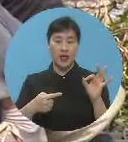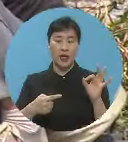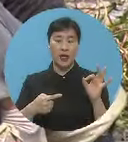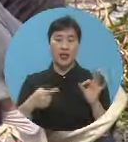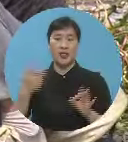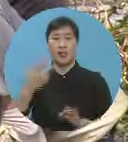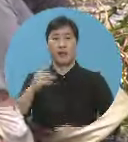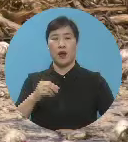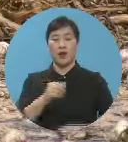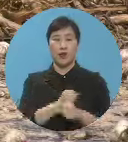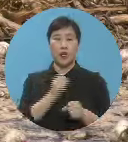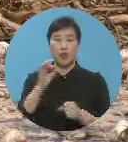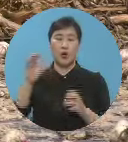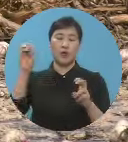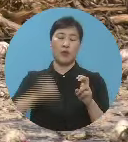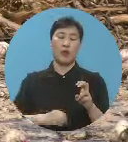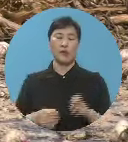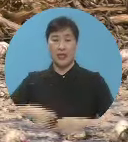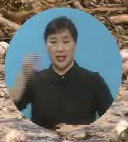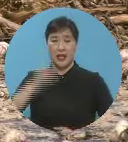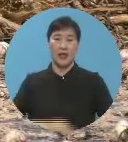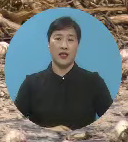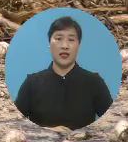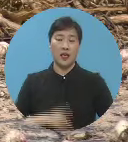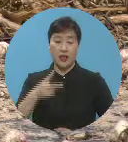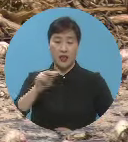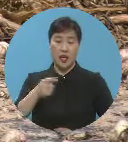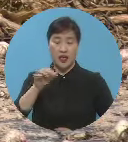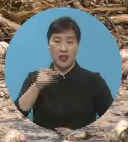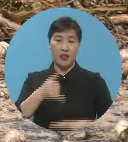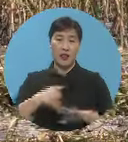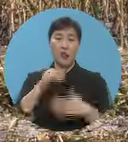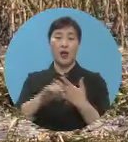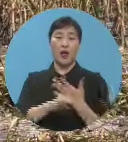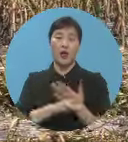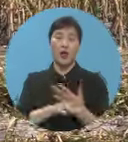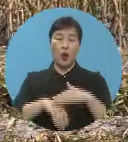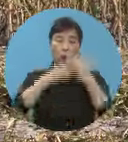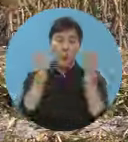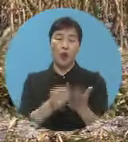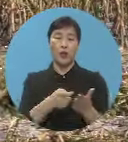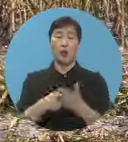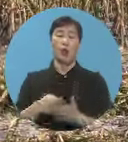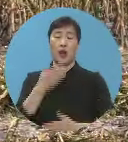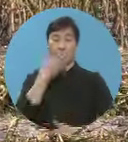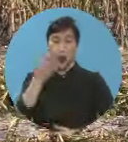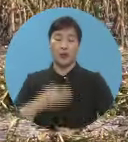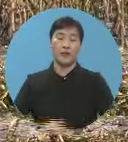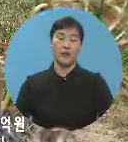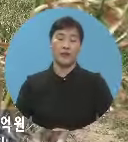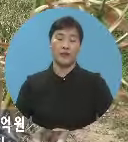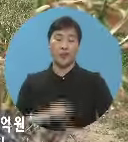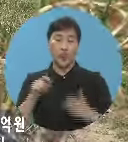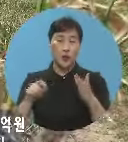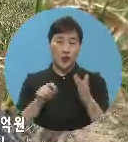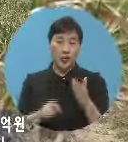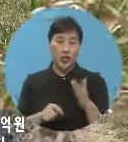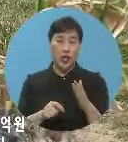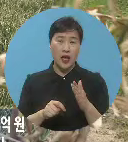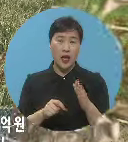생산 ba 10% 를 차지하지만 단영 을 제외하면 이 비용을 고스란히 아낄 수 있습니다